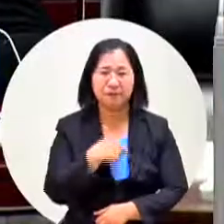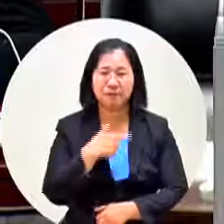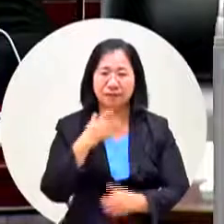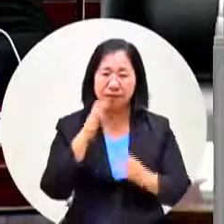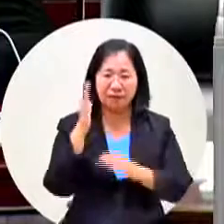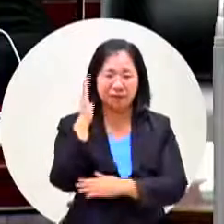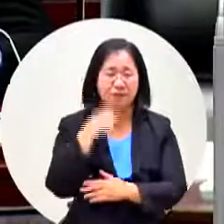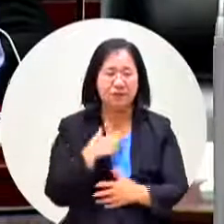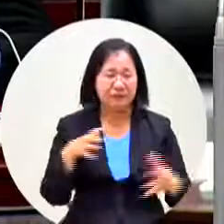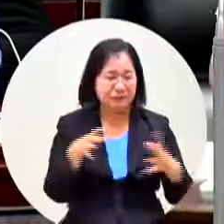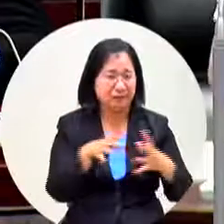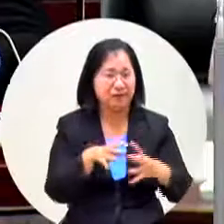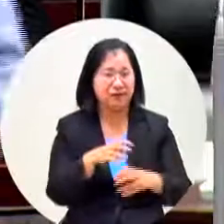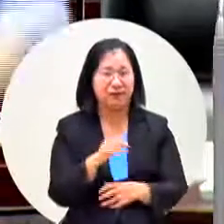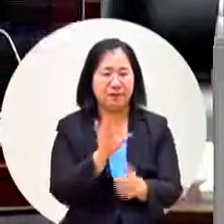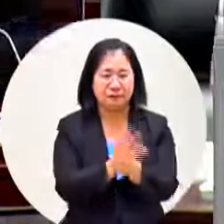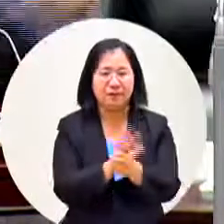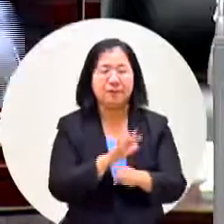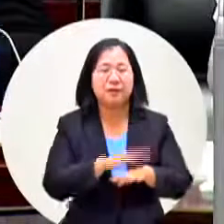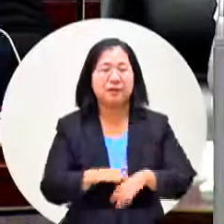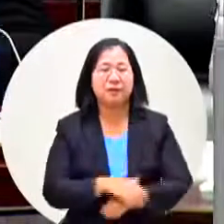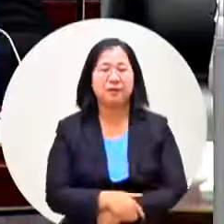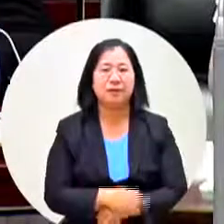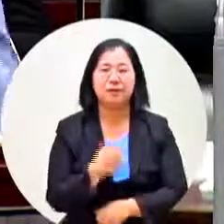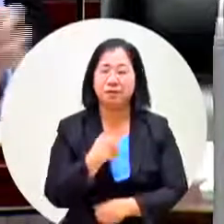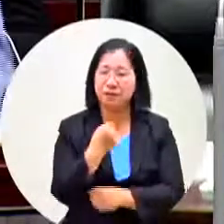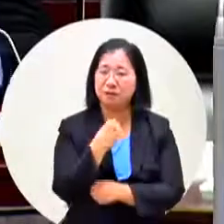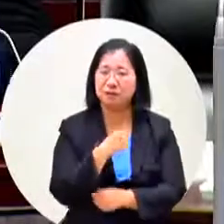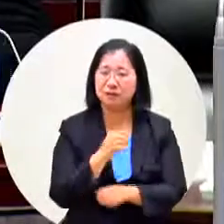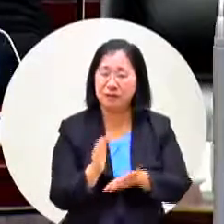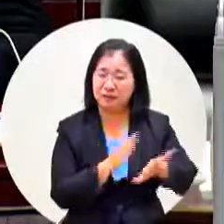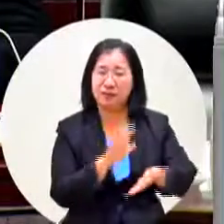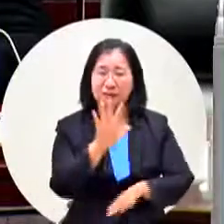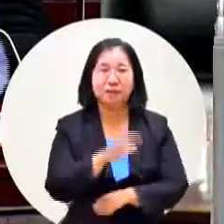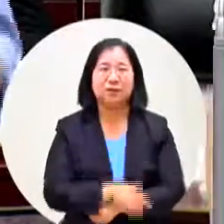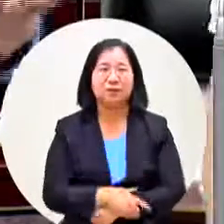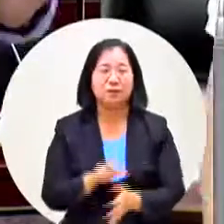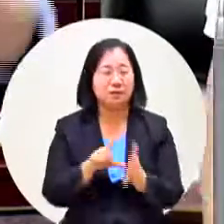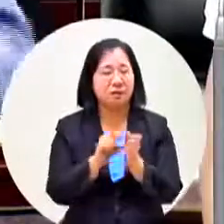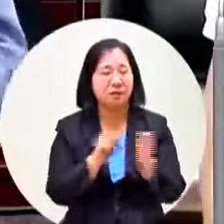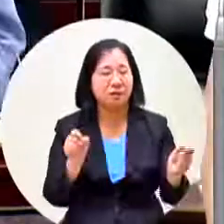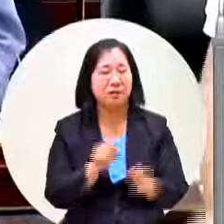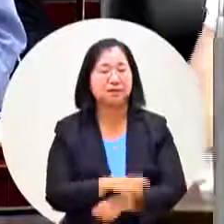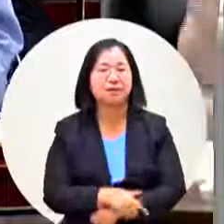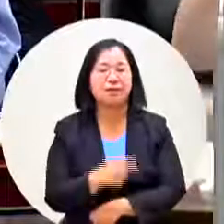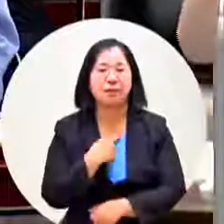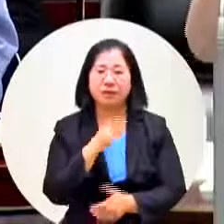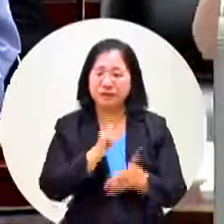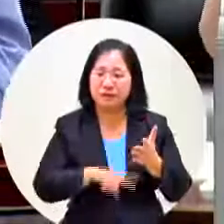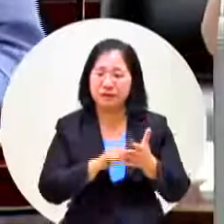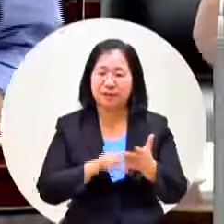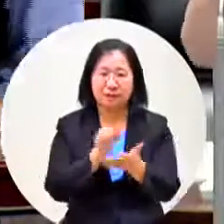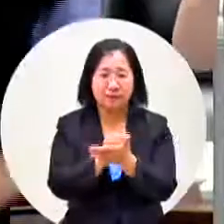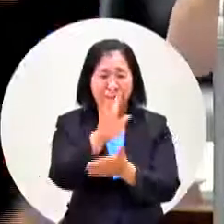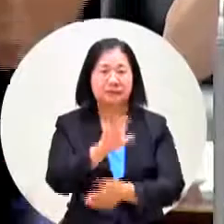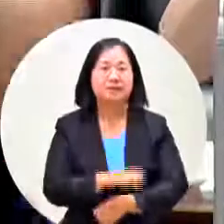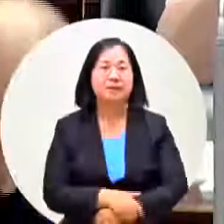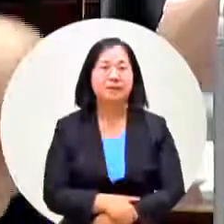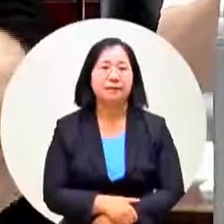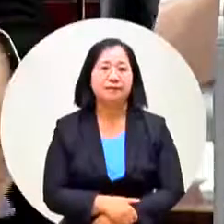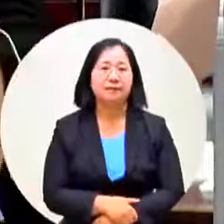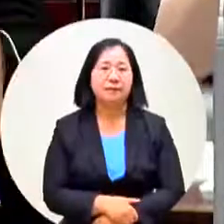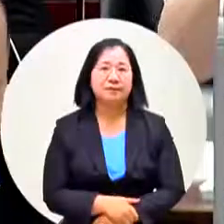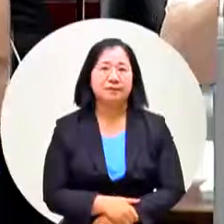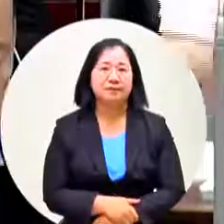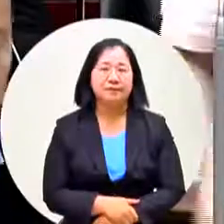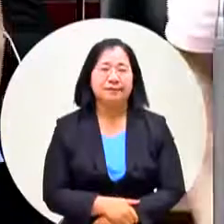怕，千万不要害怕，政府跟你们站在一起。这就是我们一系列的要积极的作为，当然还有其他的，那讲起来时